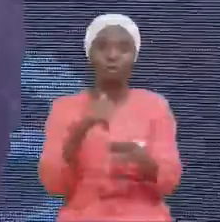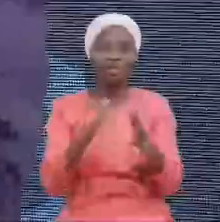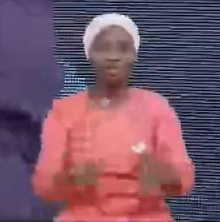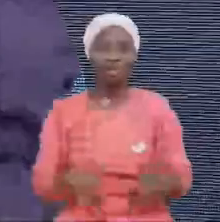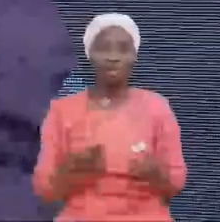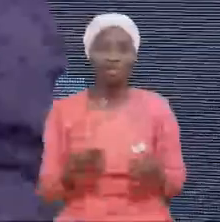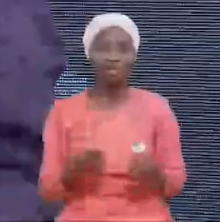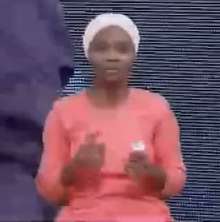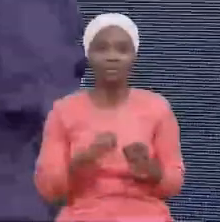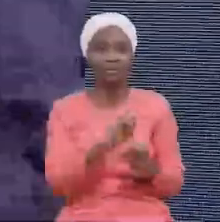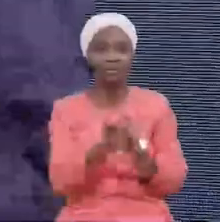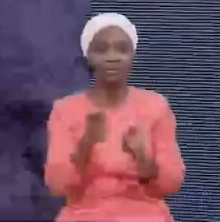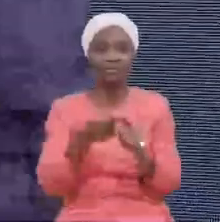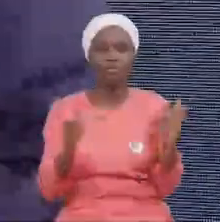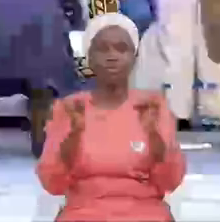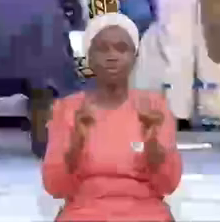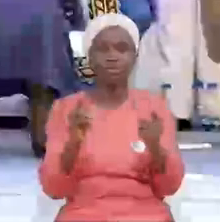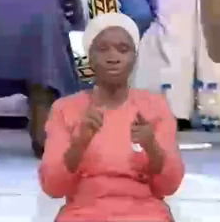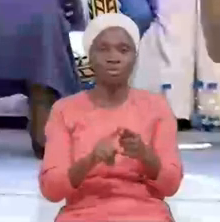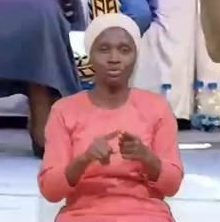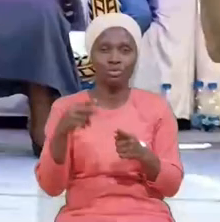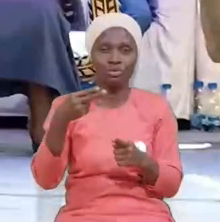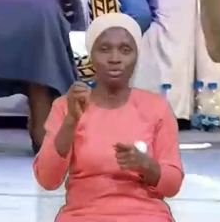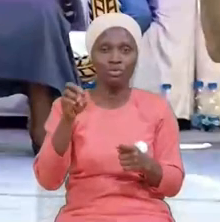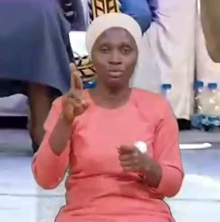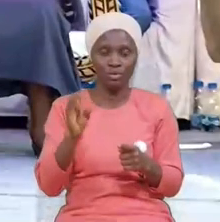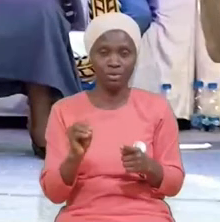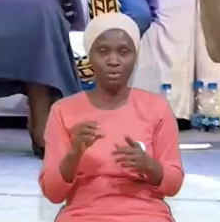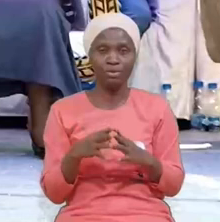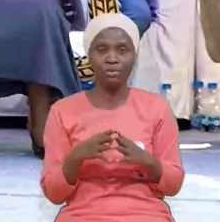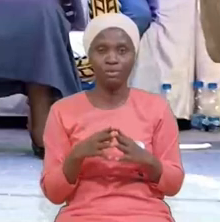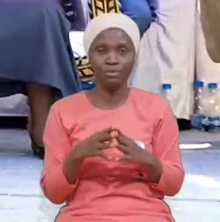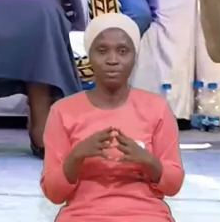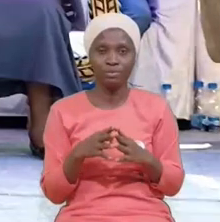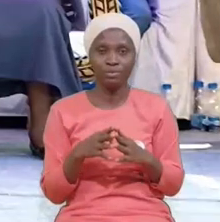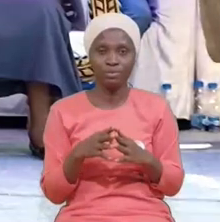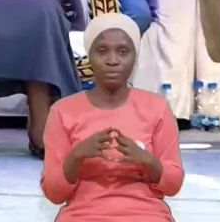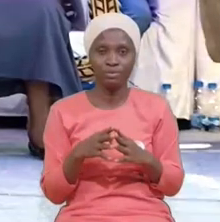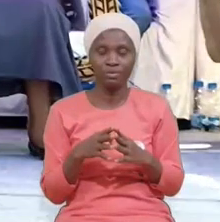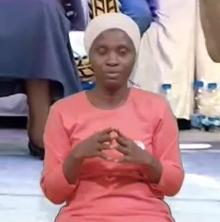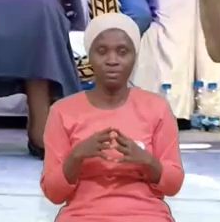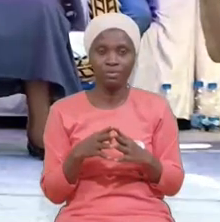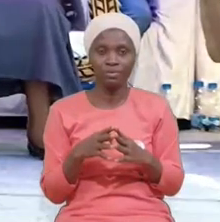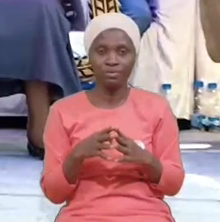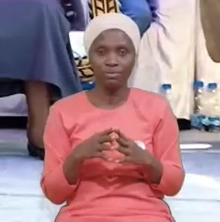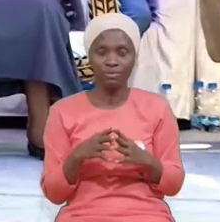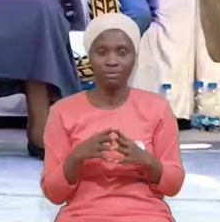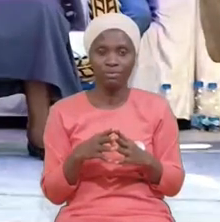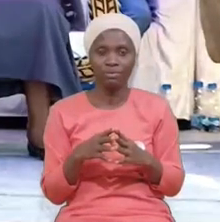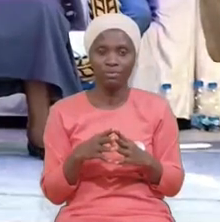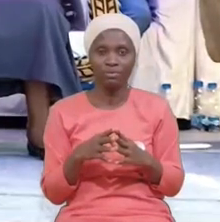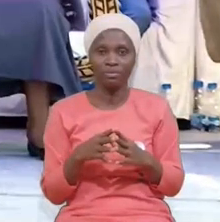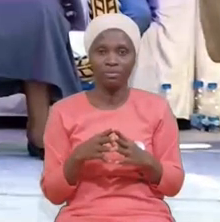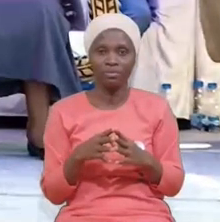Et si tout ce que nous voulons, c'est ce qui va nous faire sauter, nous serrer, nous secouer, nous, ça ne fera pas de nous des